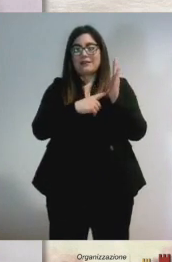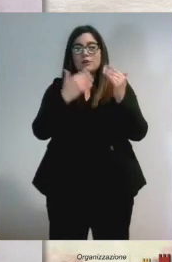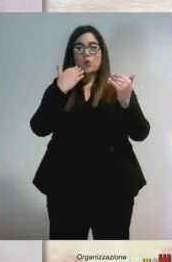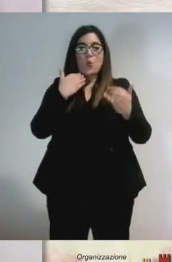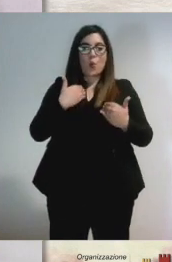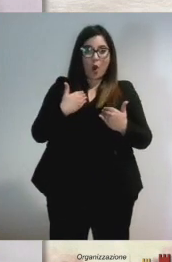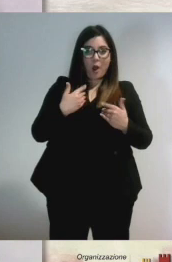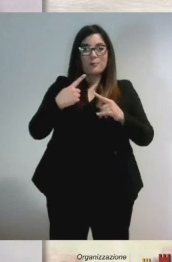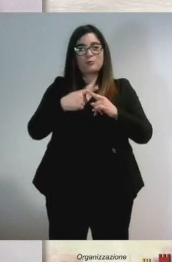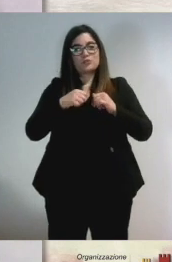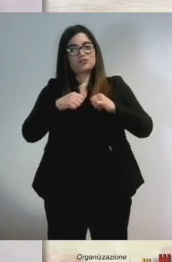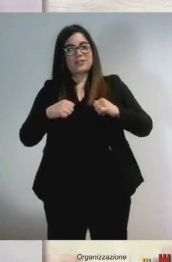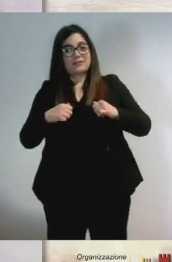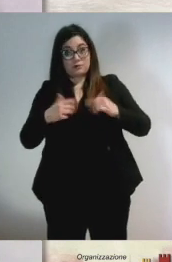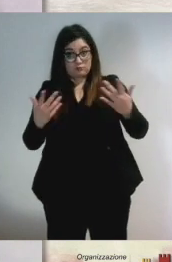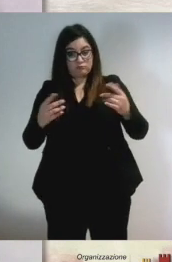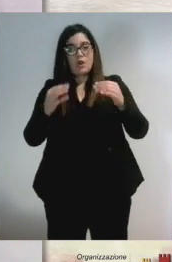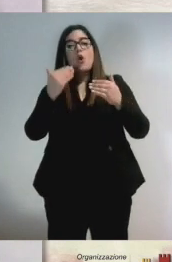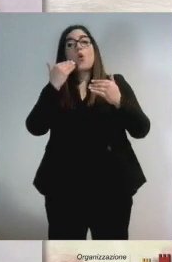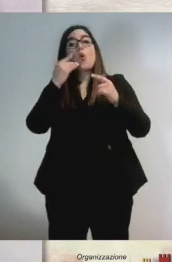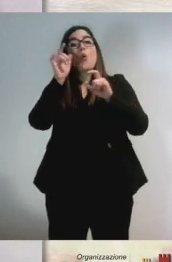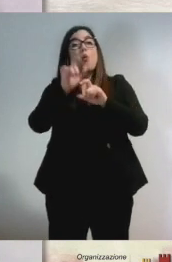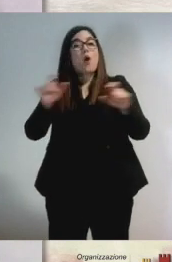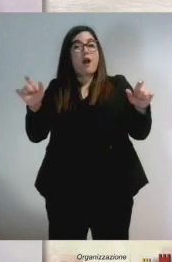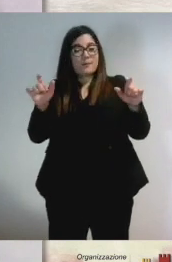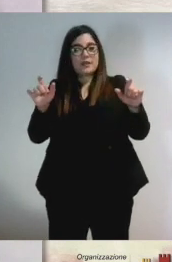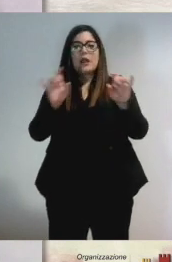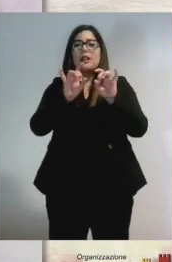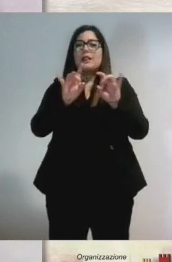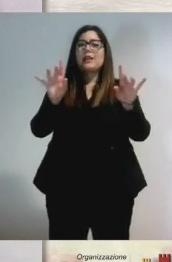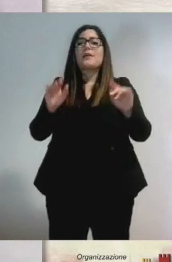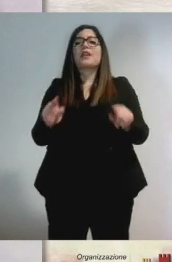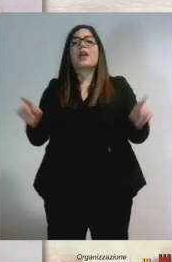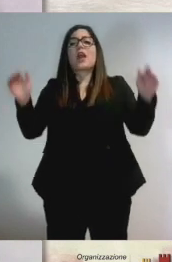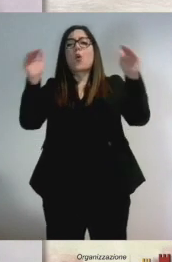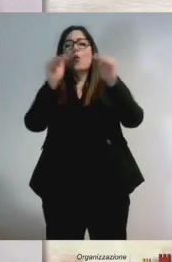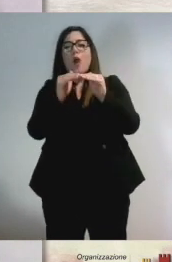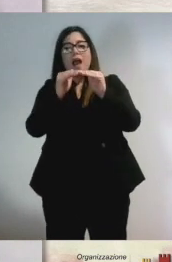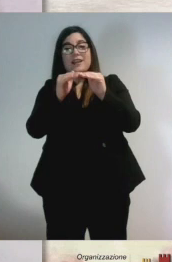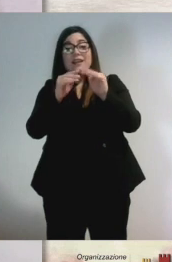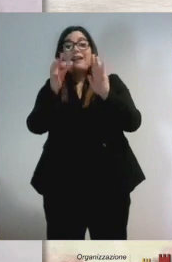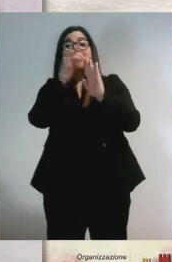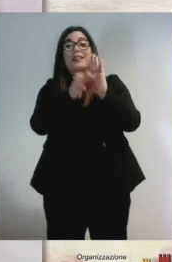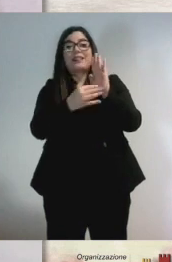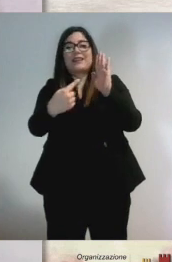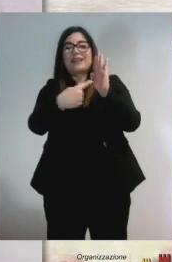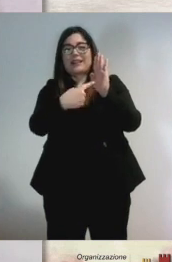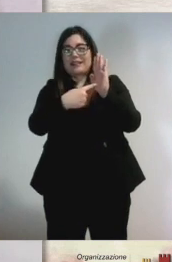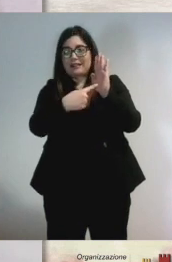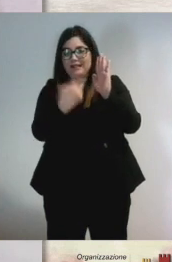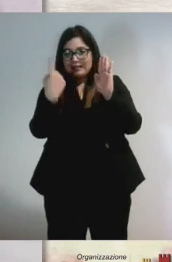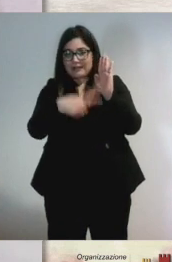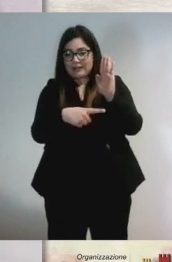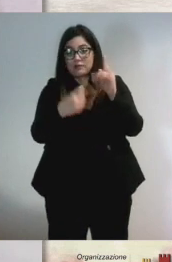e rimangono liberi e uguali nei diritti Così dice il primo articolo di quella dichiarazione che è stata